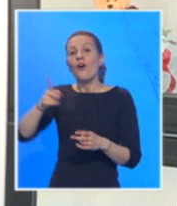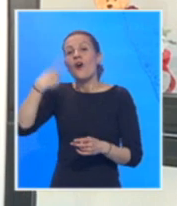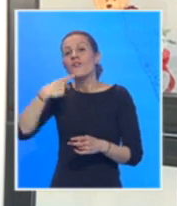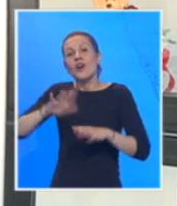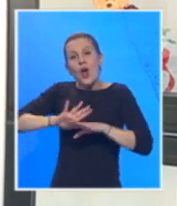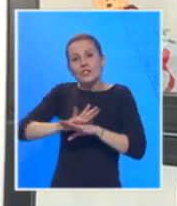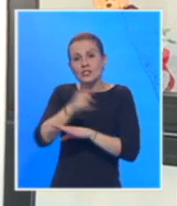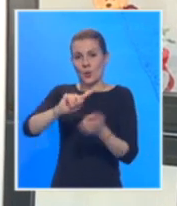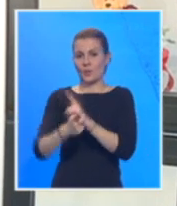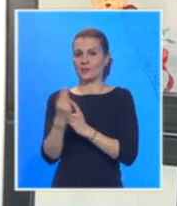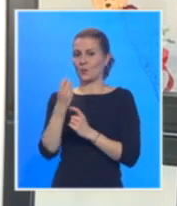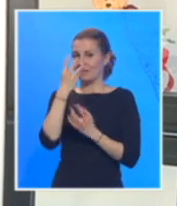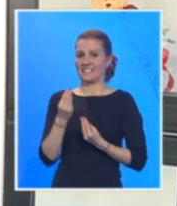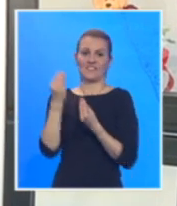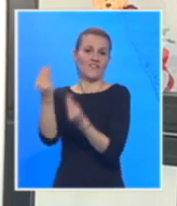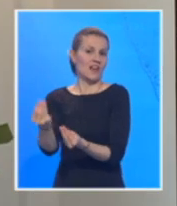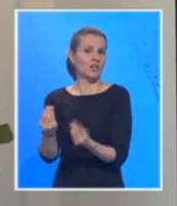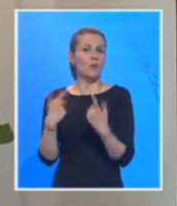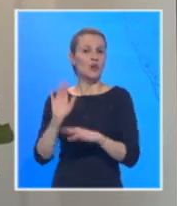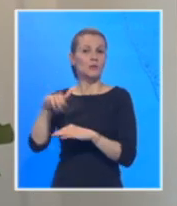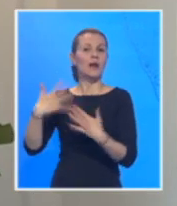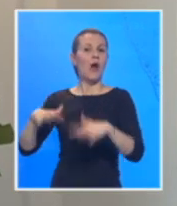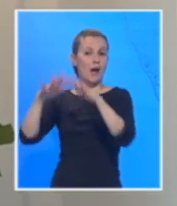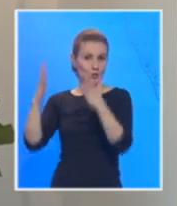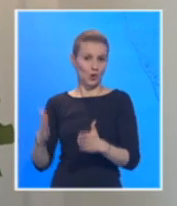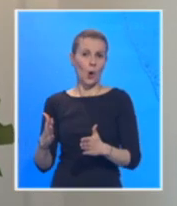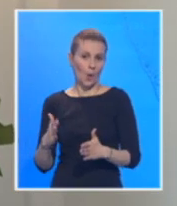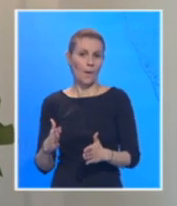vi kupite cveće, može i preko automata. Ono će svakako naći put do srca.